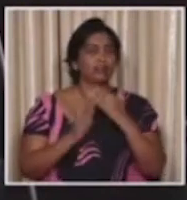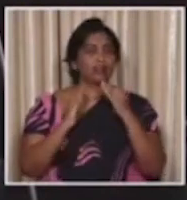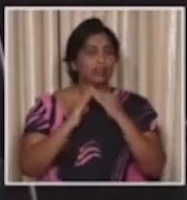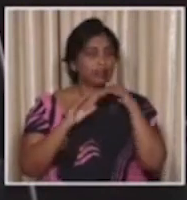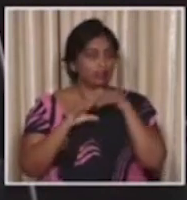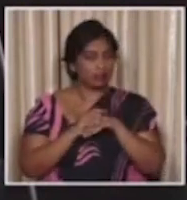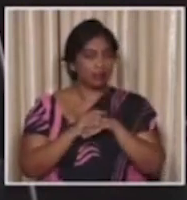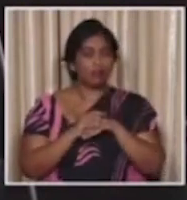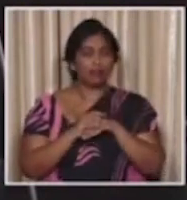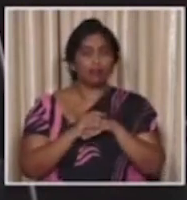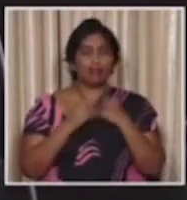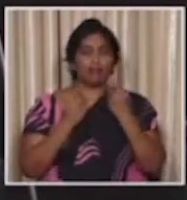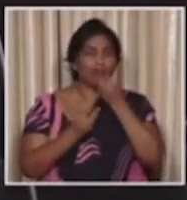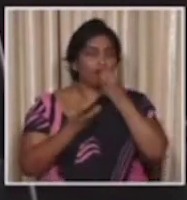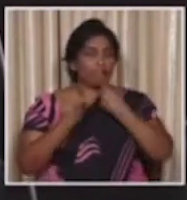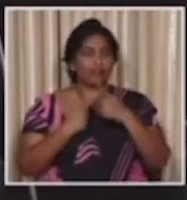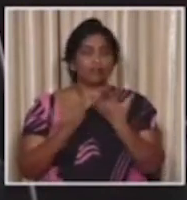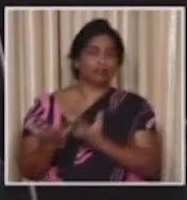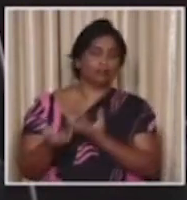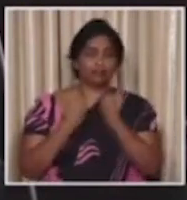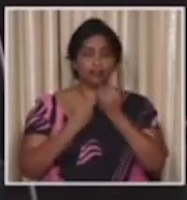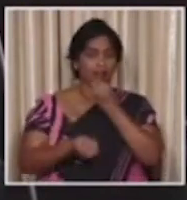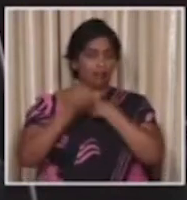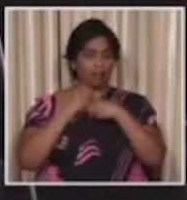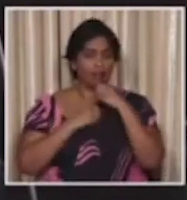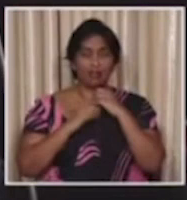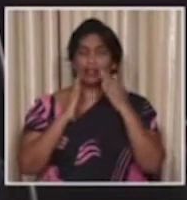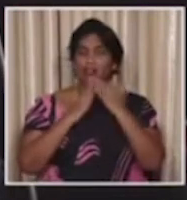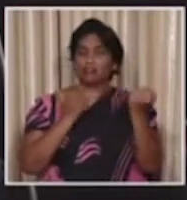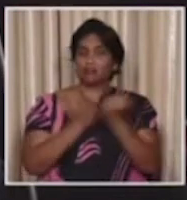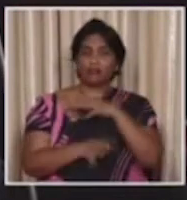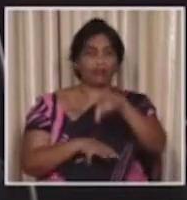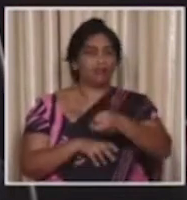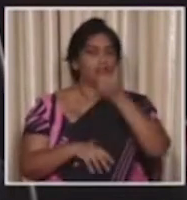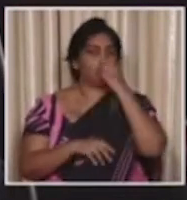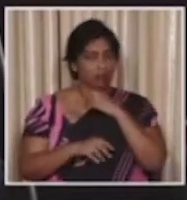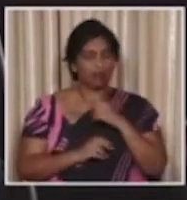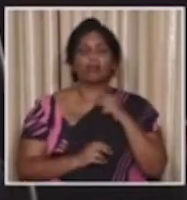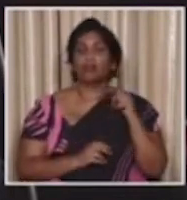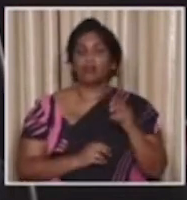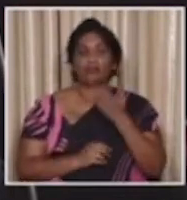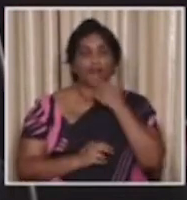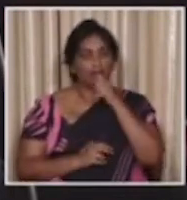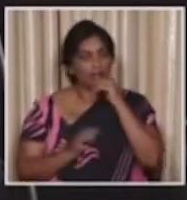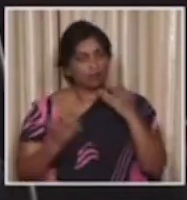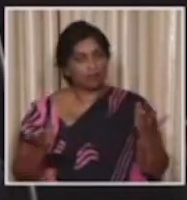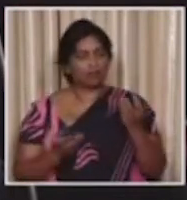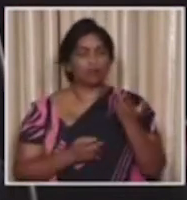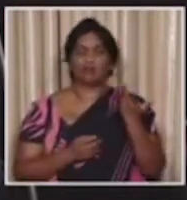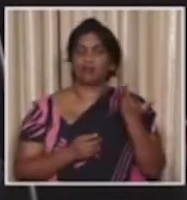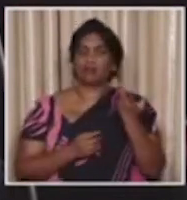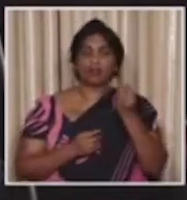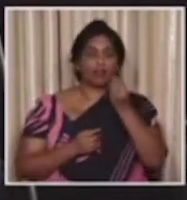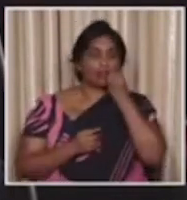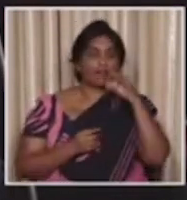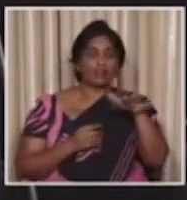තියෙන භෝග උදුරගෙන කනවා. ගෙවල් කඩලා අරගෙන කනවා. ඉතින් මේ බොන්න ජලය නැහැ. උන්ට කන්න